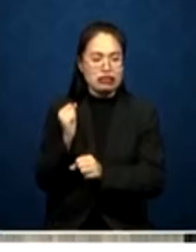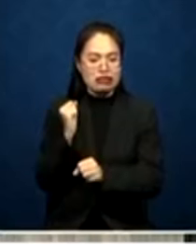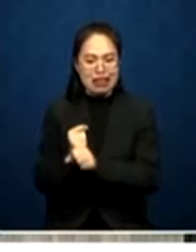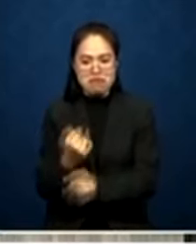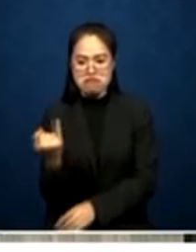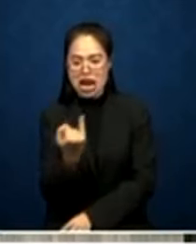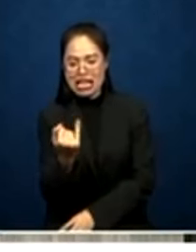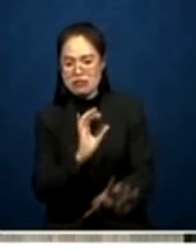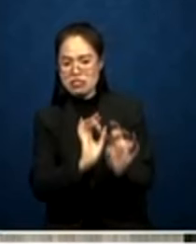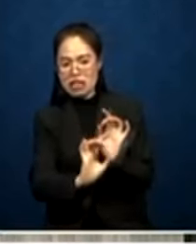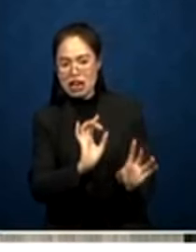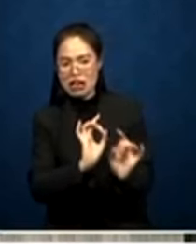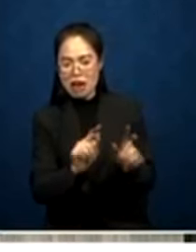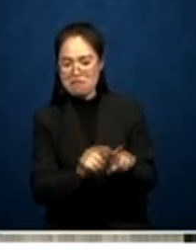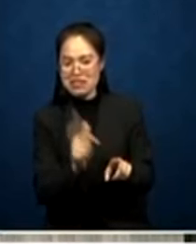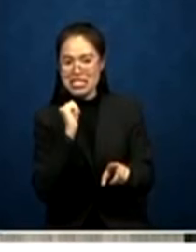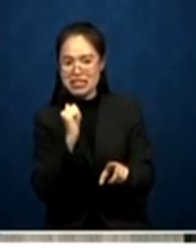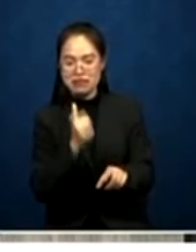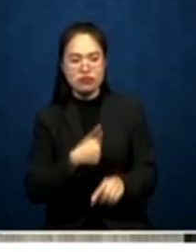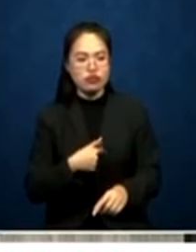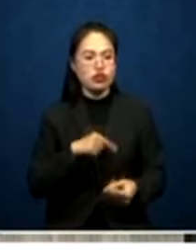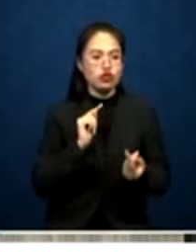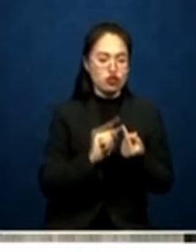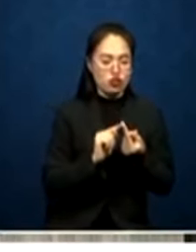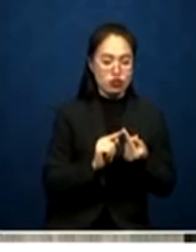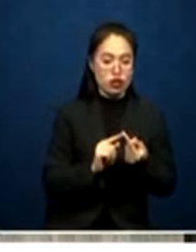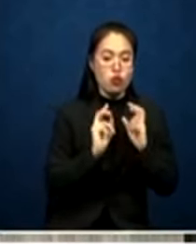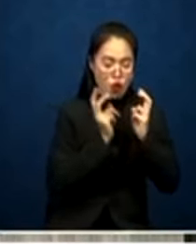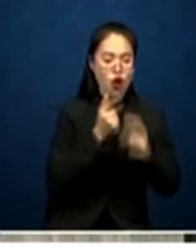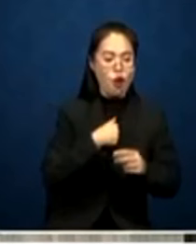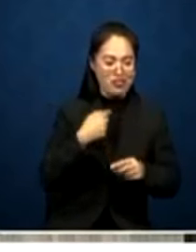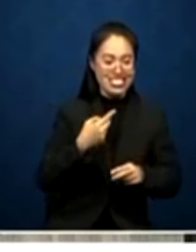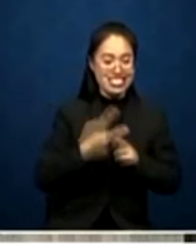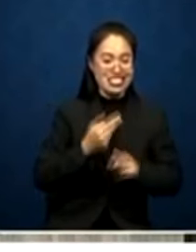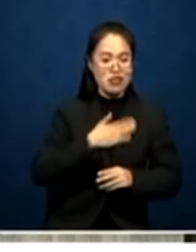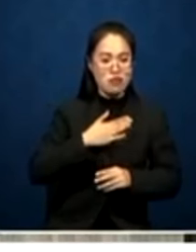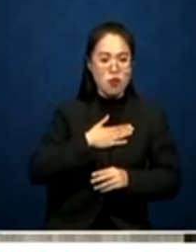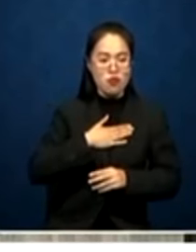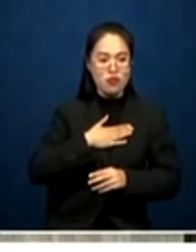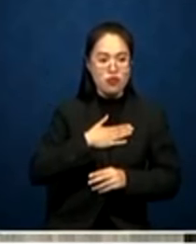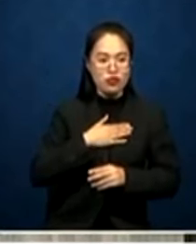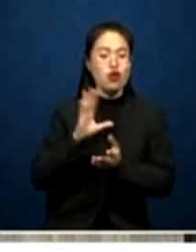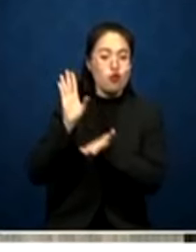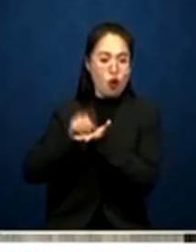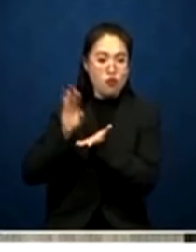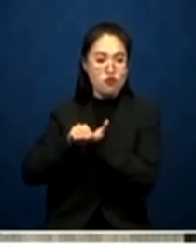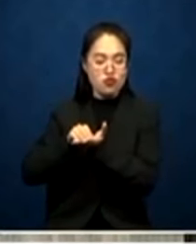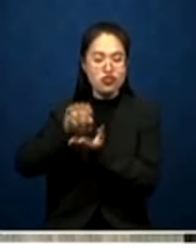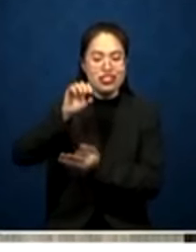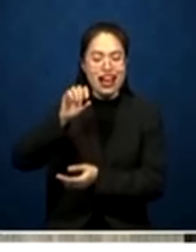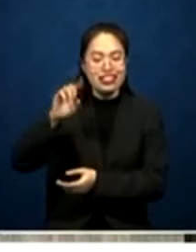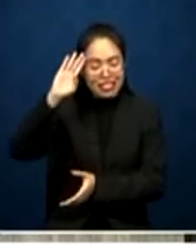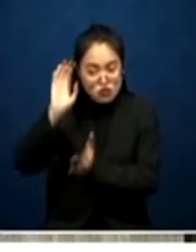นเดิมตอนนำเรื่องกับผมไปอภิปรายในสภาก็เอาข้อมูลในสำนวนจากเจ้าหน้าที่ตำรวจสืบสว